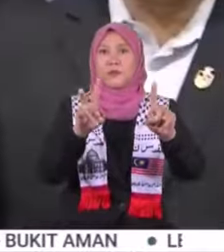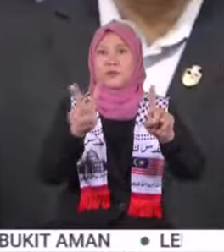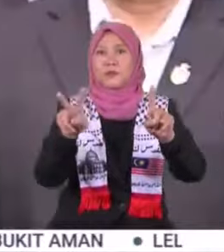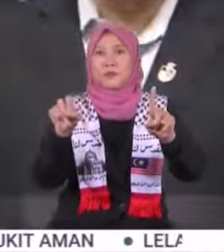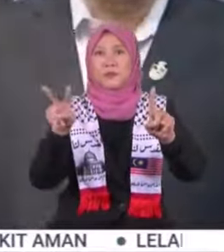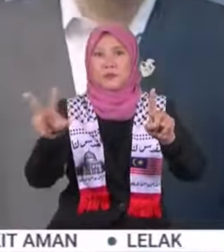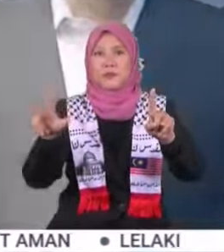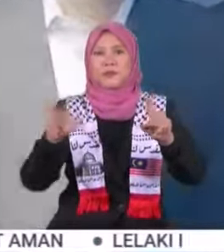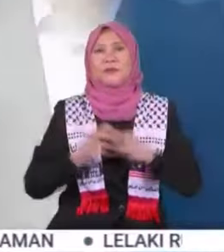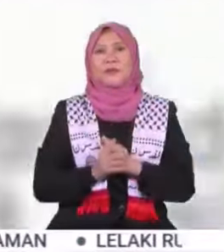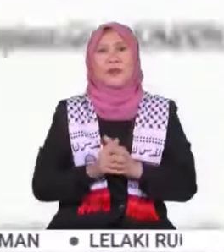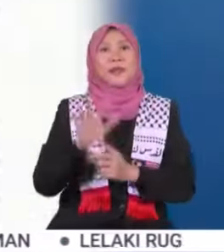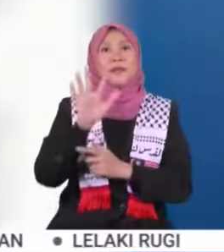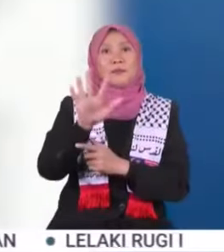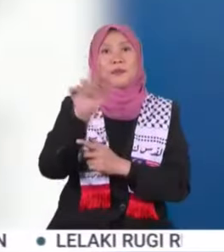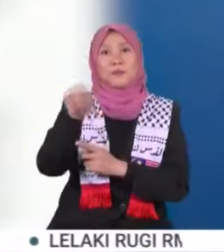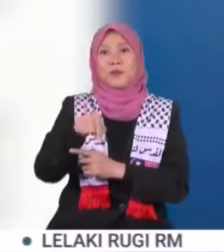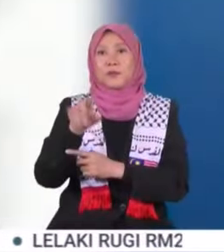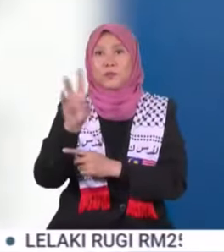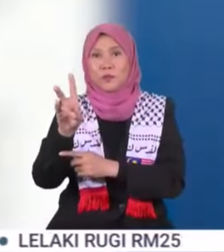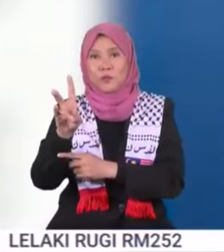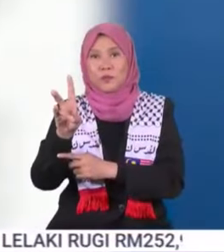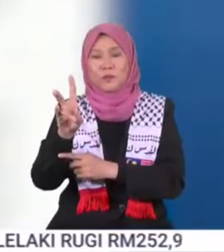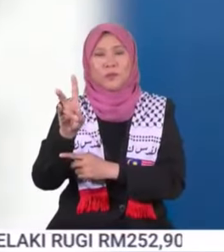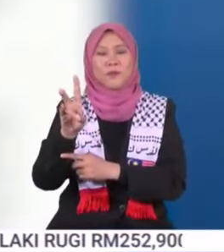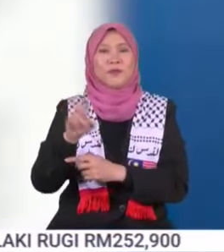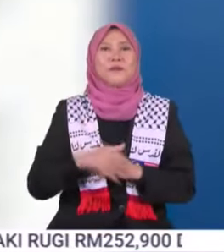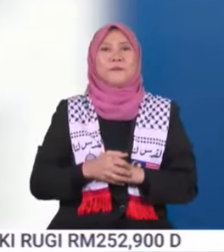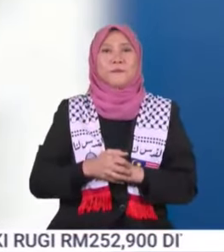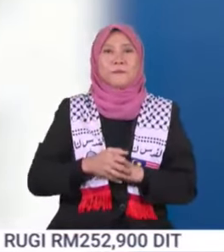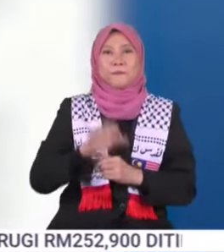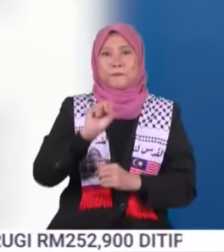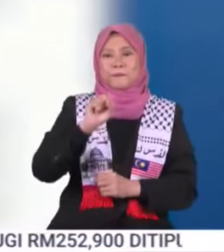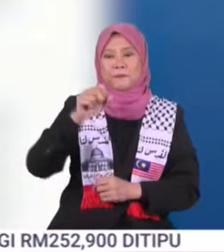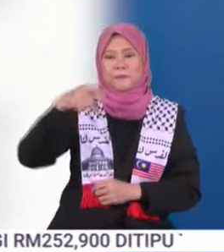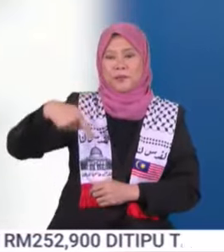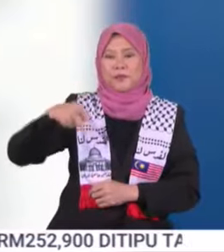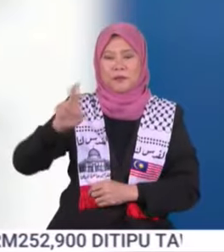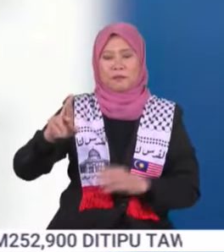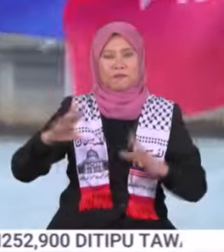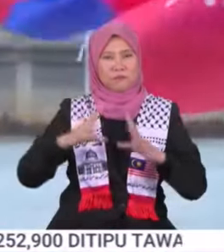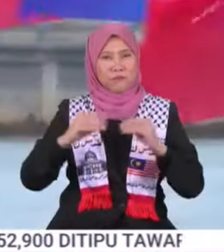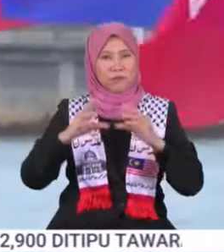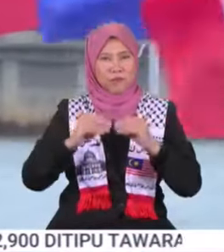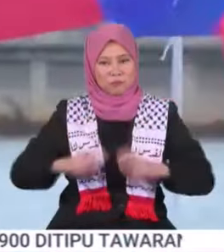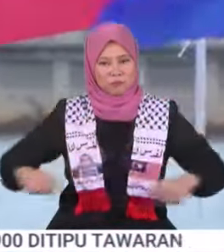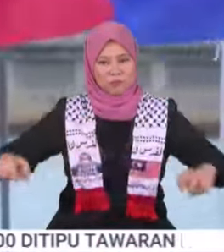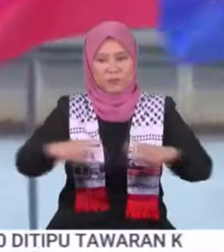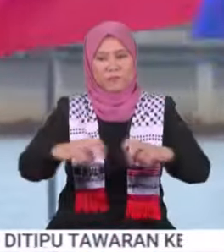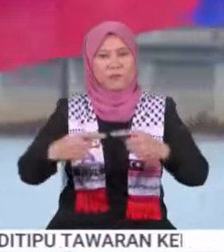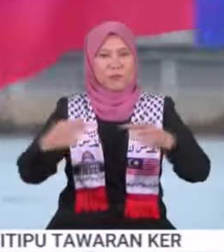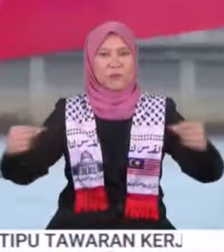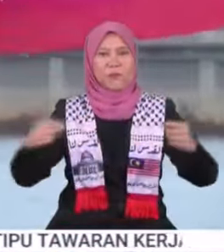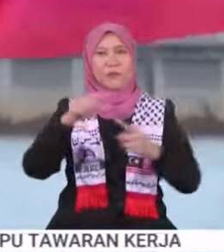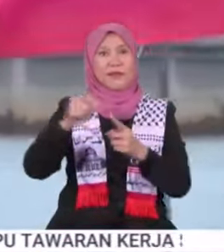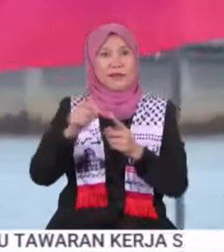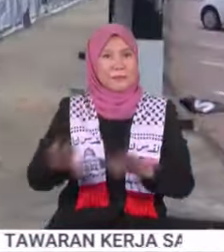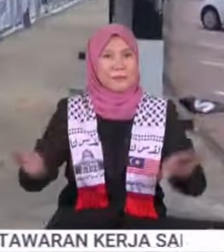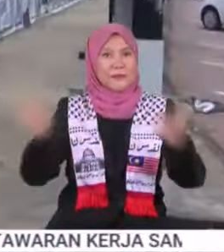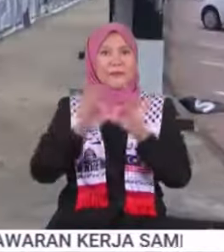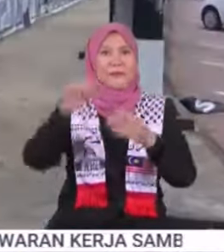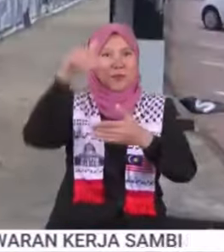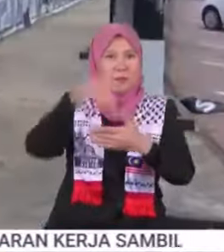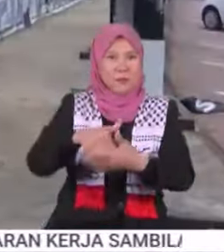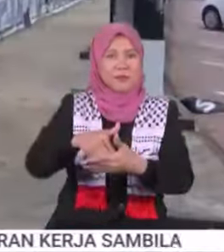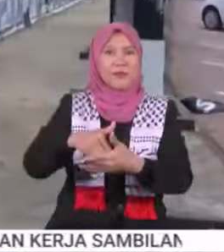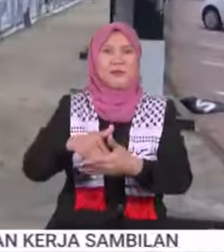Julai 2023. 5 Julai lalu menyaksikan Suruhanjaya Pilihan Raya SPR bermesyuarat bagi memutuskan tarikh penting bagi pilihan